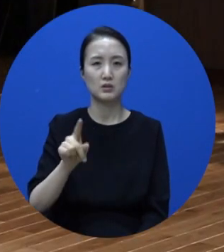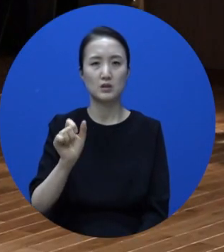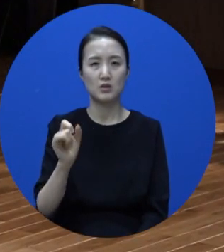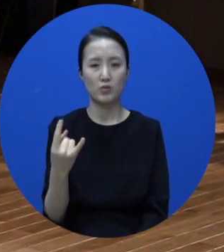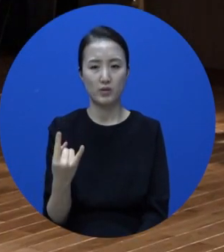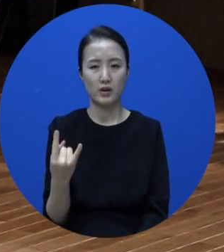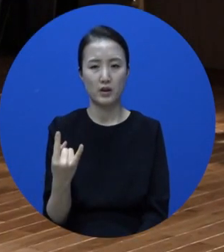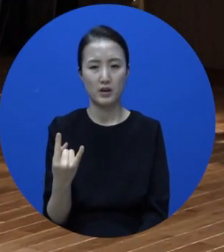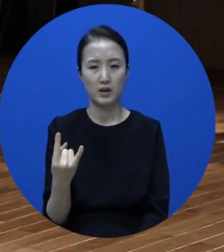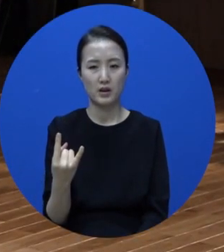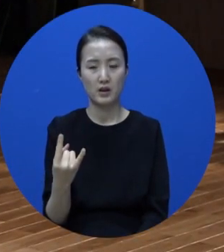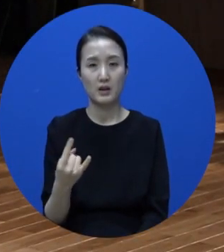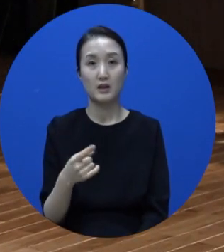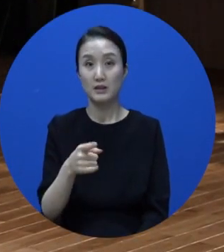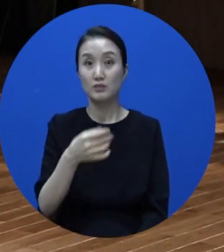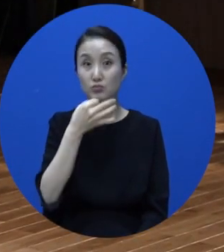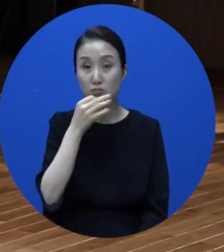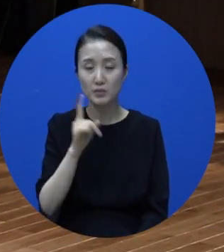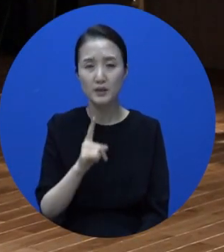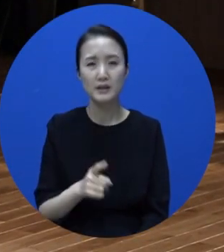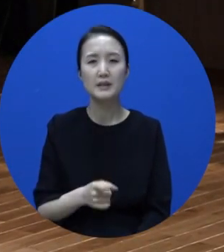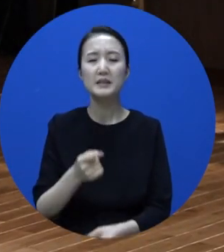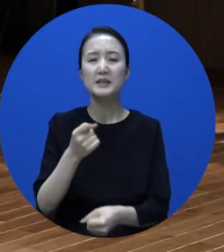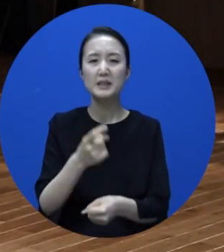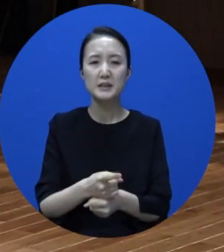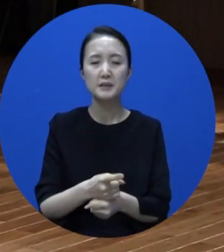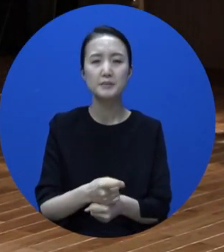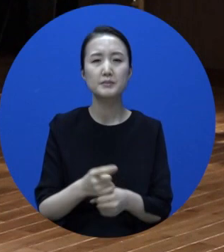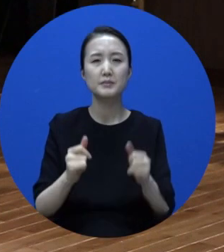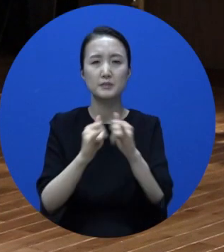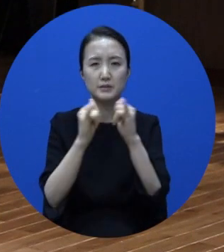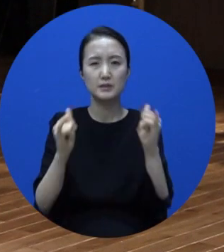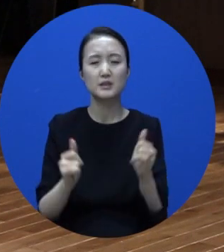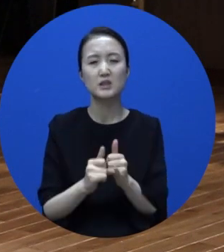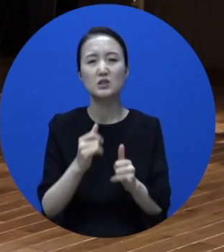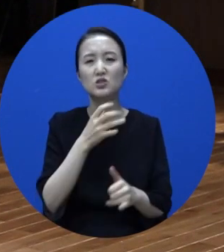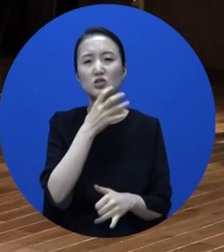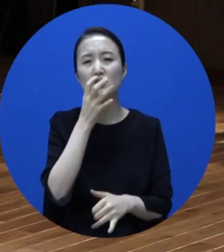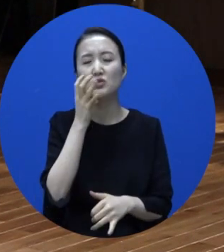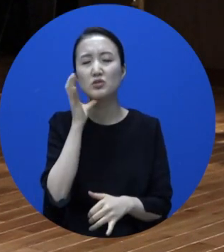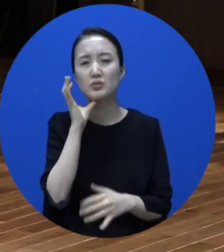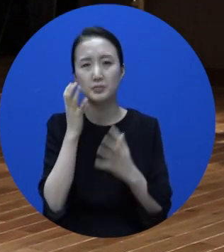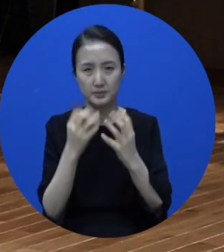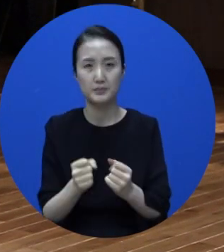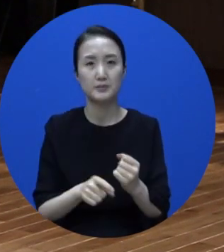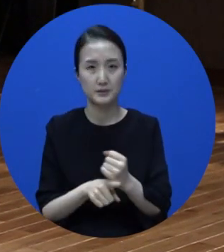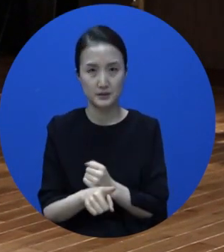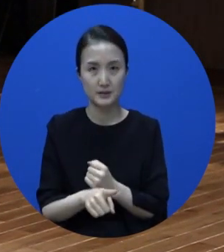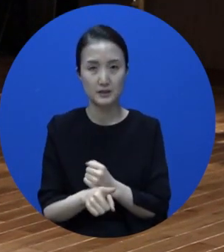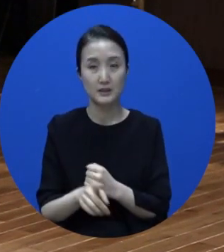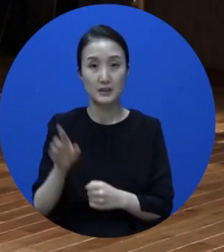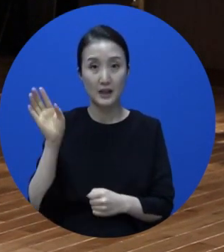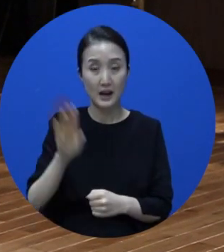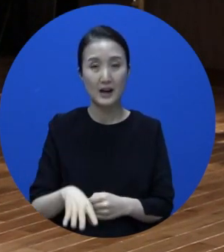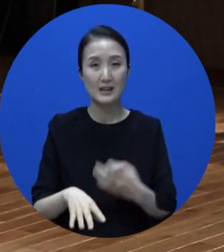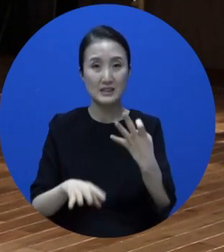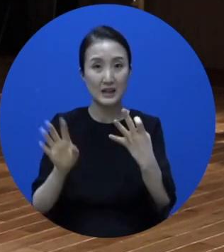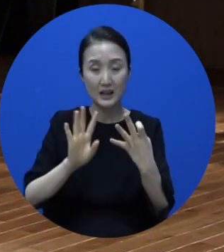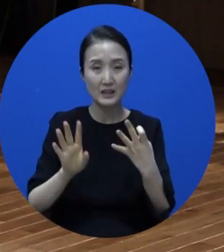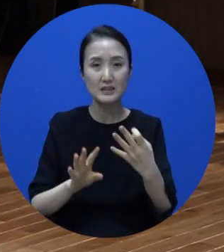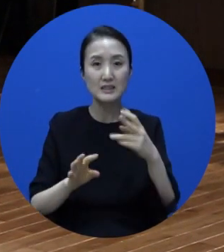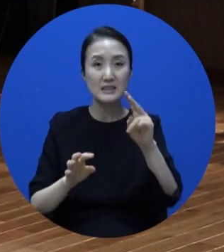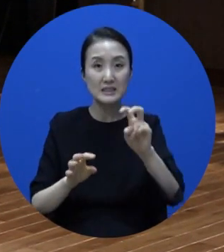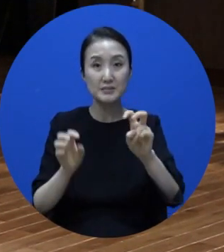에이즈 드스 쌓여 이미 늙은 사회 란 뜻이 그리고 이게 20% 가 넘어가면 초고령 사회에